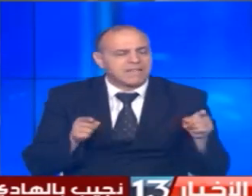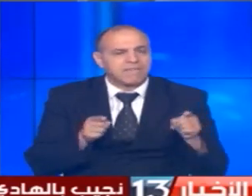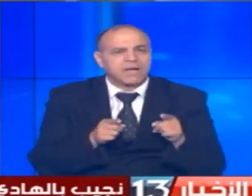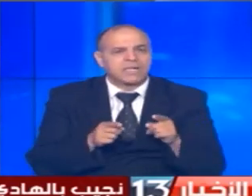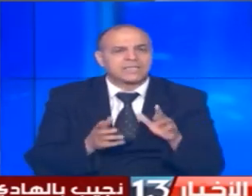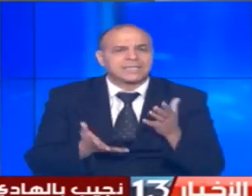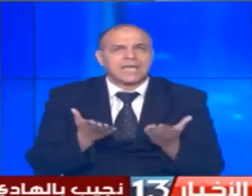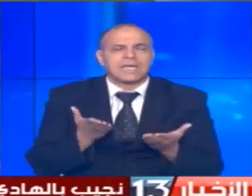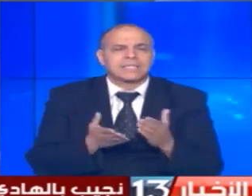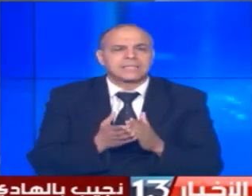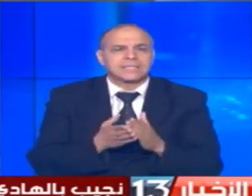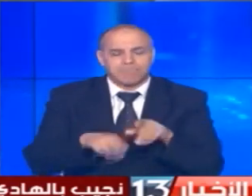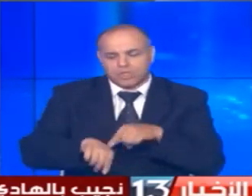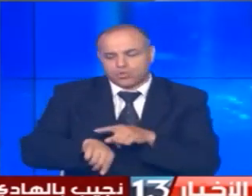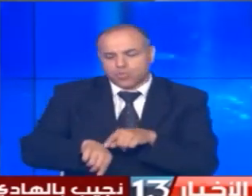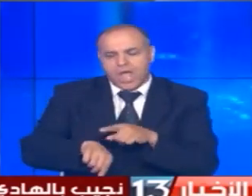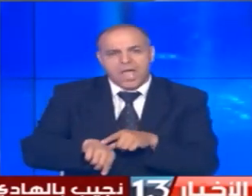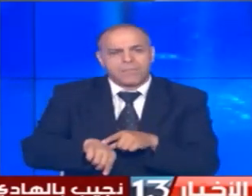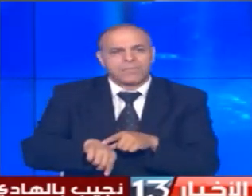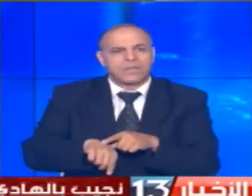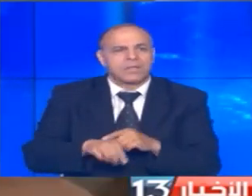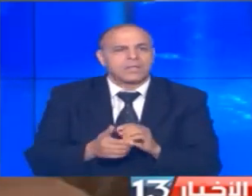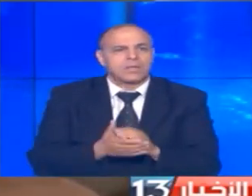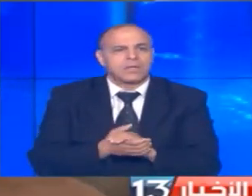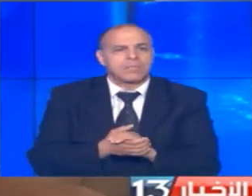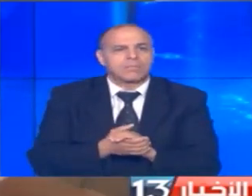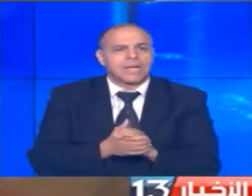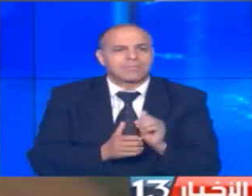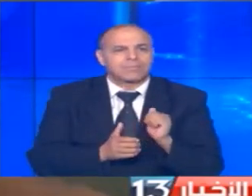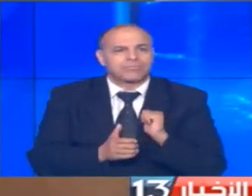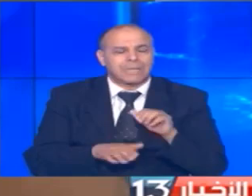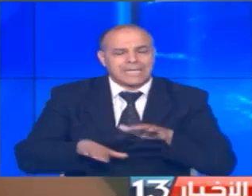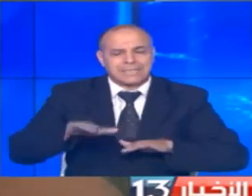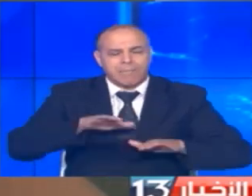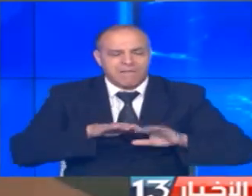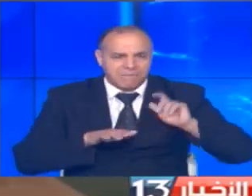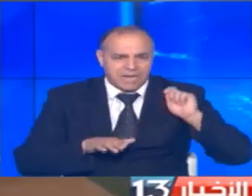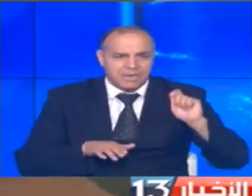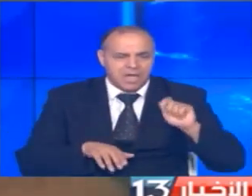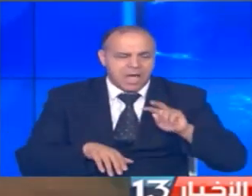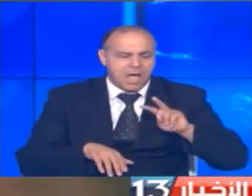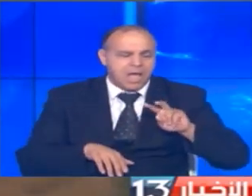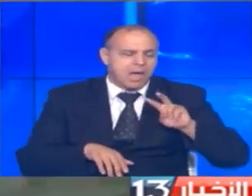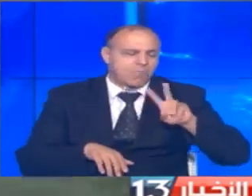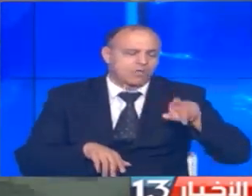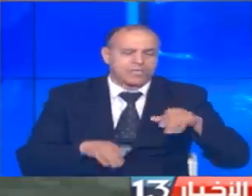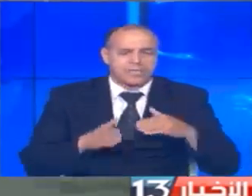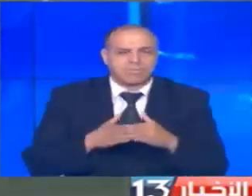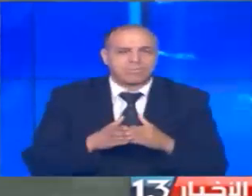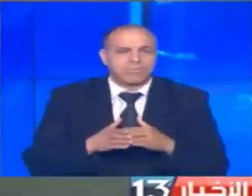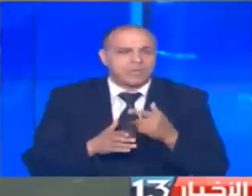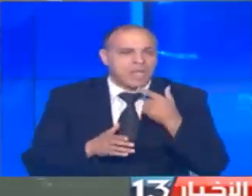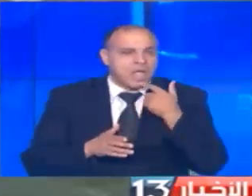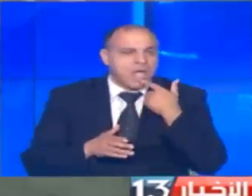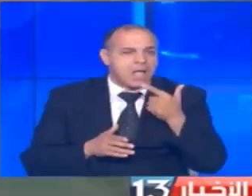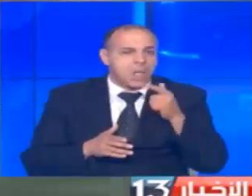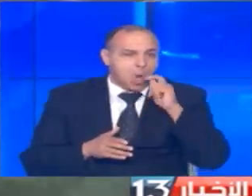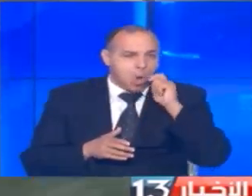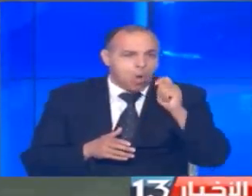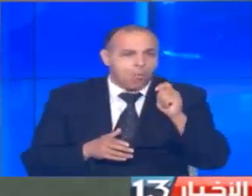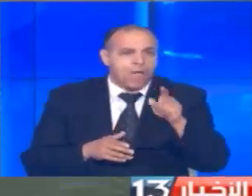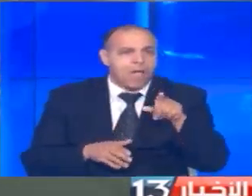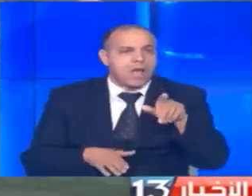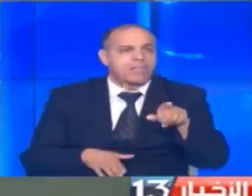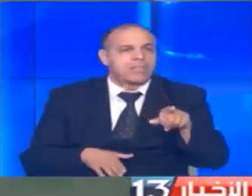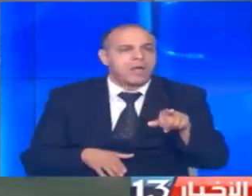تتقاس بالسوايع في نادي هذا الخوارق متاع السباحين 24 ساعة ما فوق. 3 أيام وصل